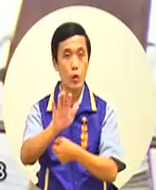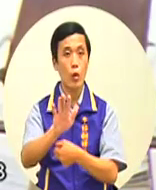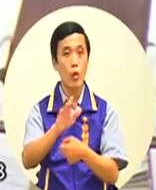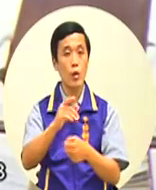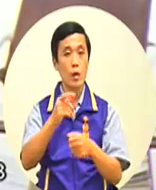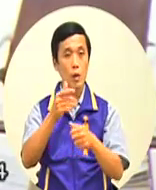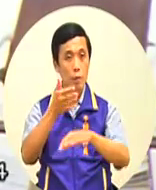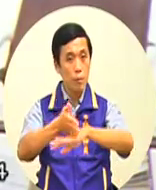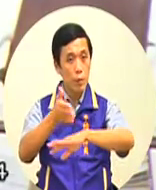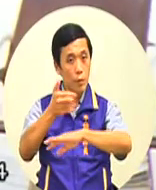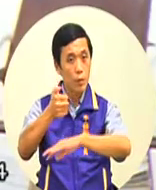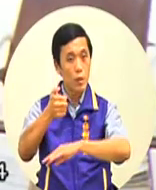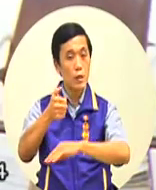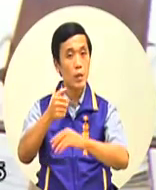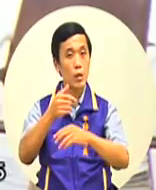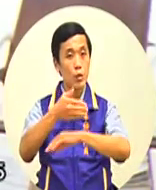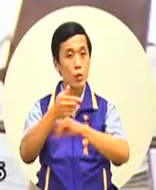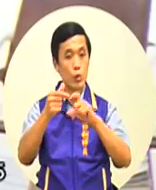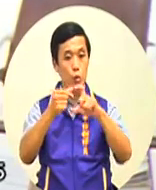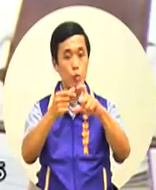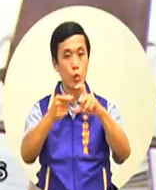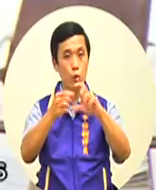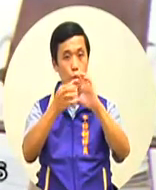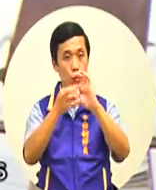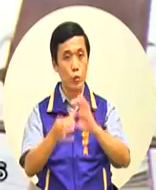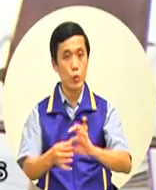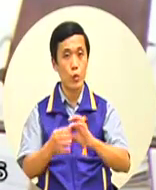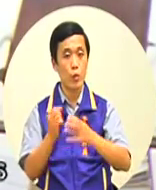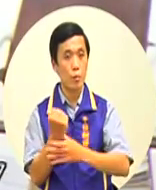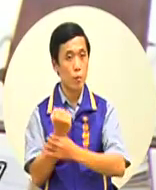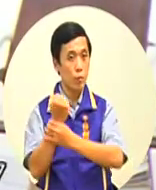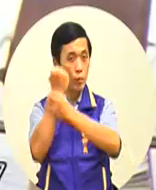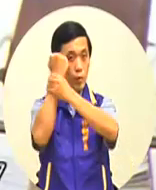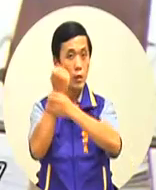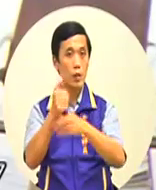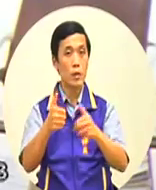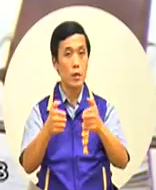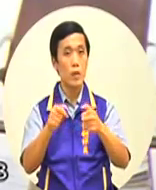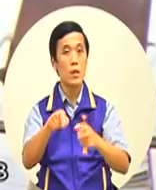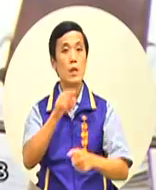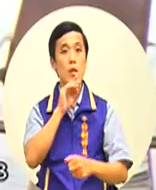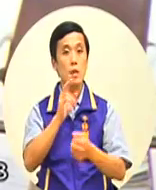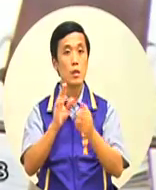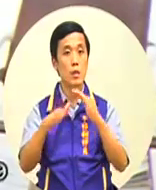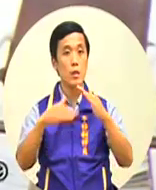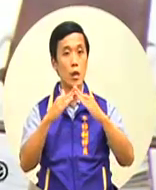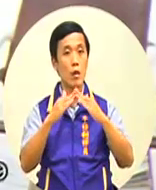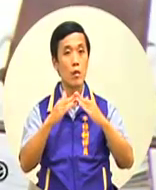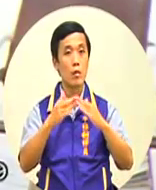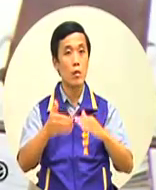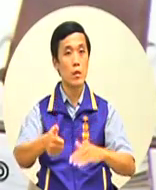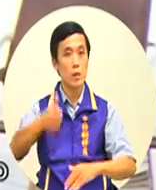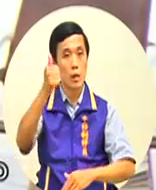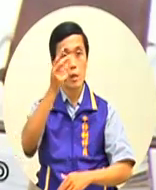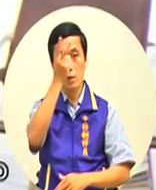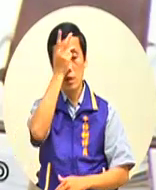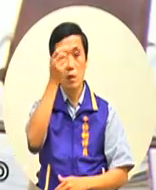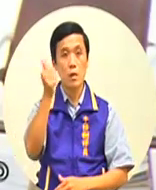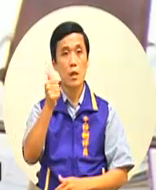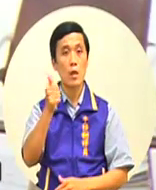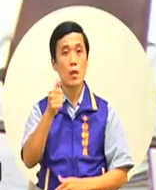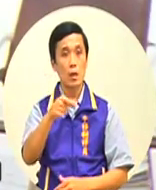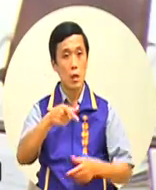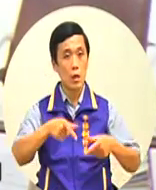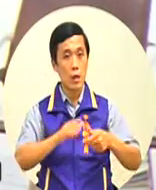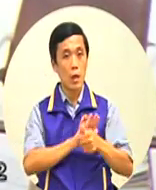公所哈，也来大力的支持啊。这个是我们的校长曾校长，他也很有爱心的哈校长，这